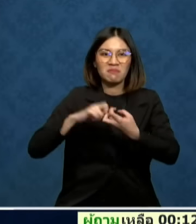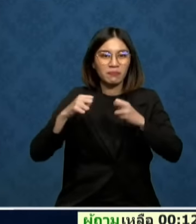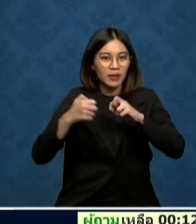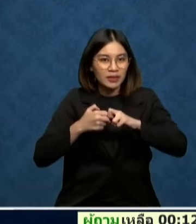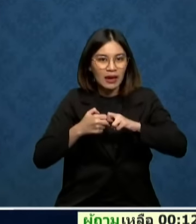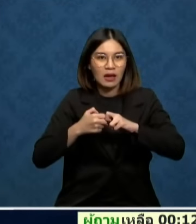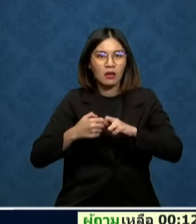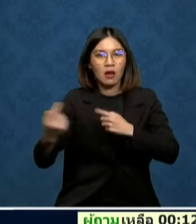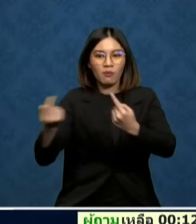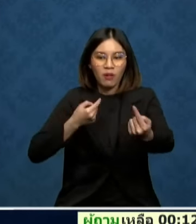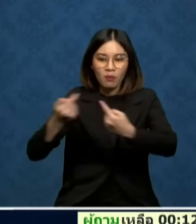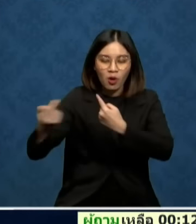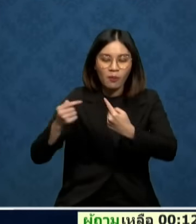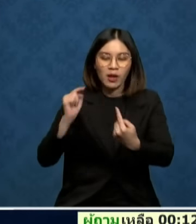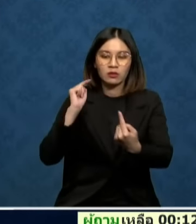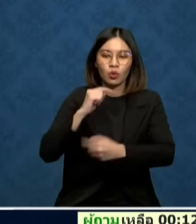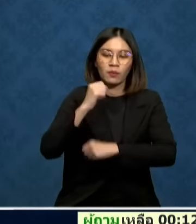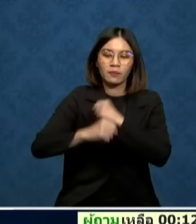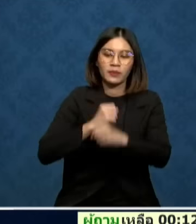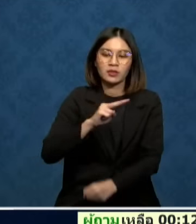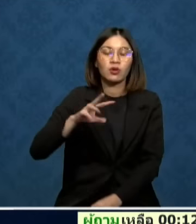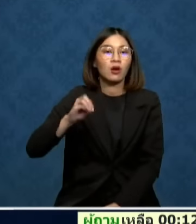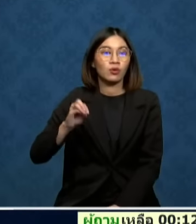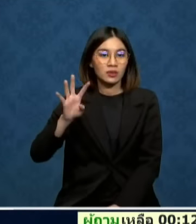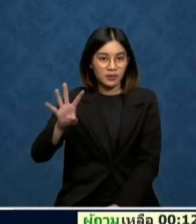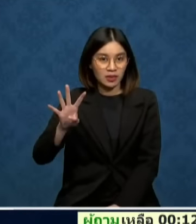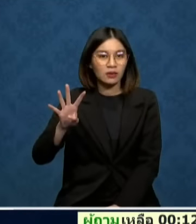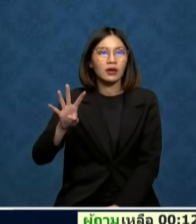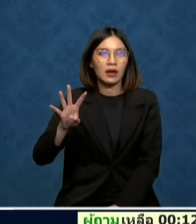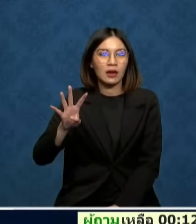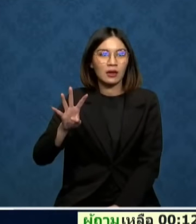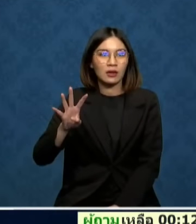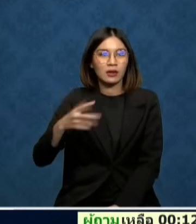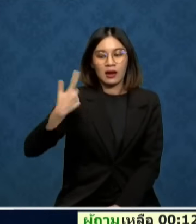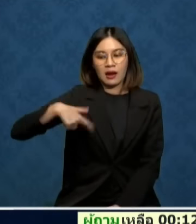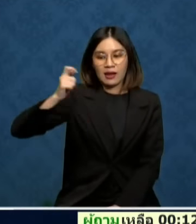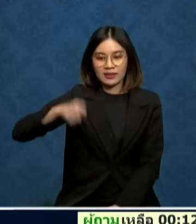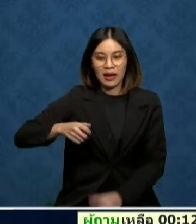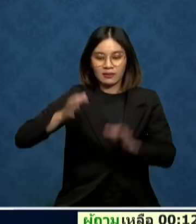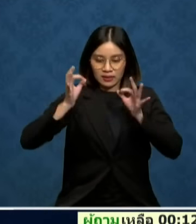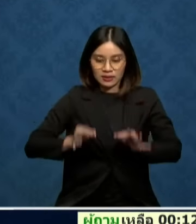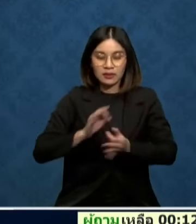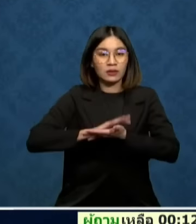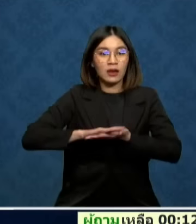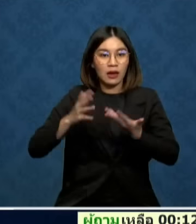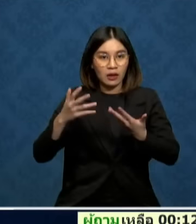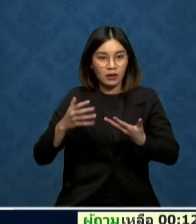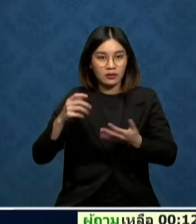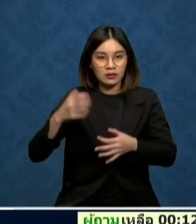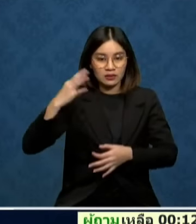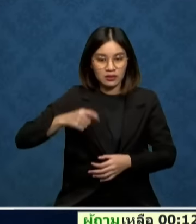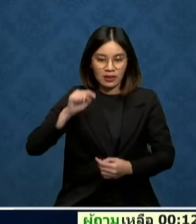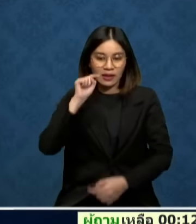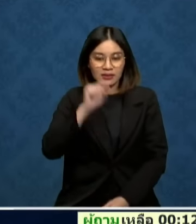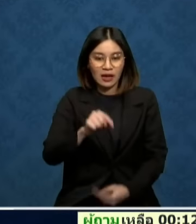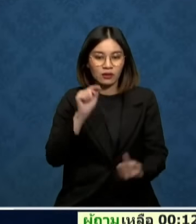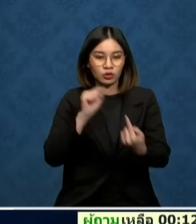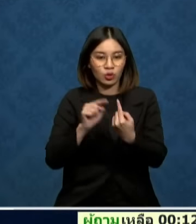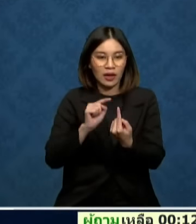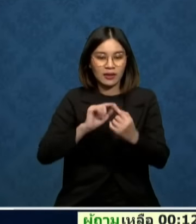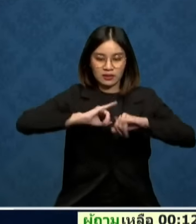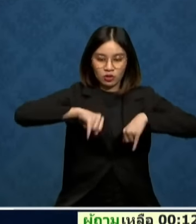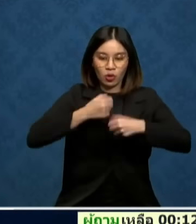ได้รับเรื่องร้องเรียนมาจนถึงปี2564ก็ศาลค่ะได้พิพากษาแล้วก็ได้สั่งการให้ทางเ